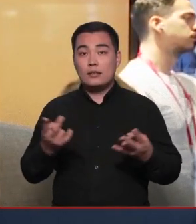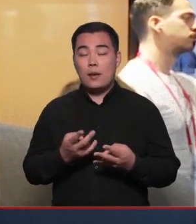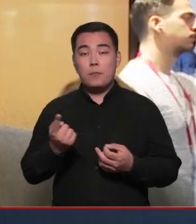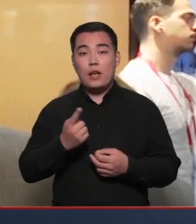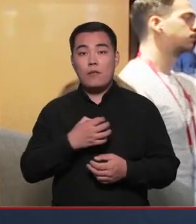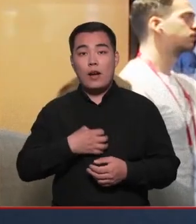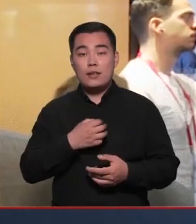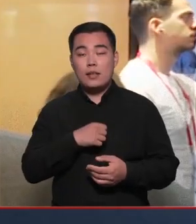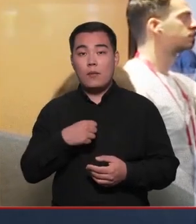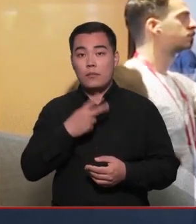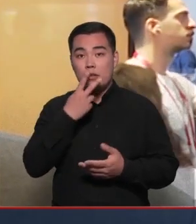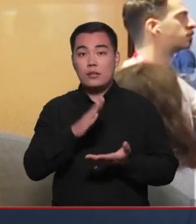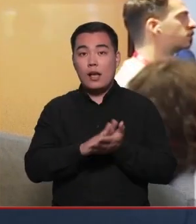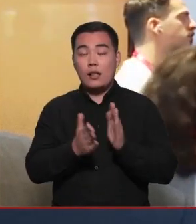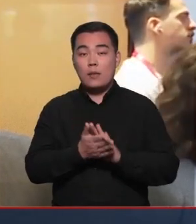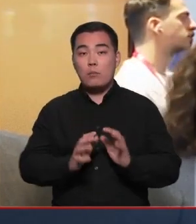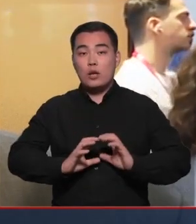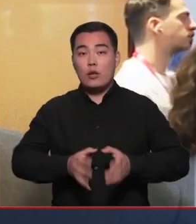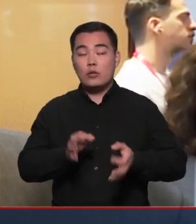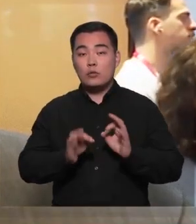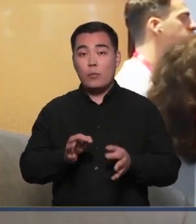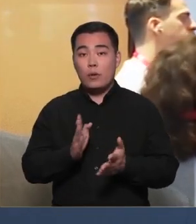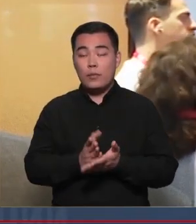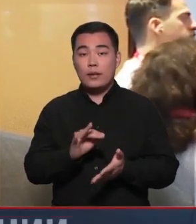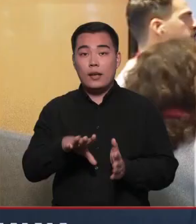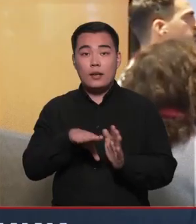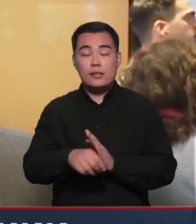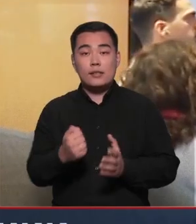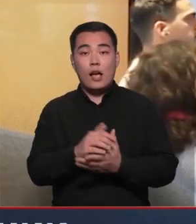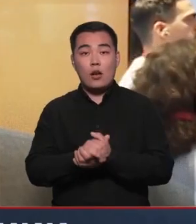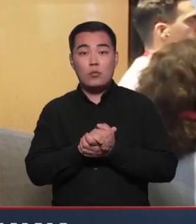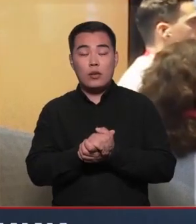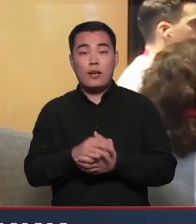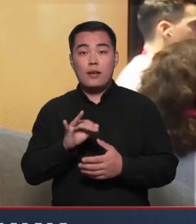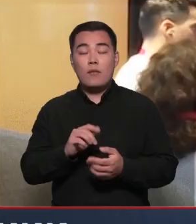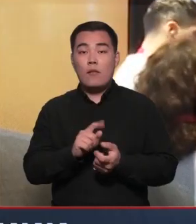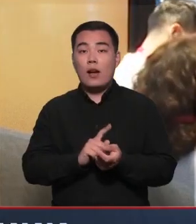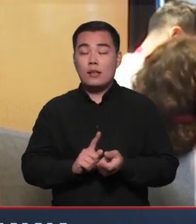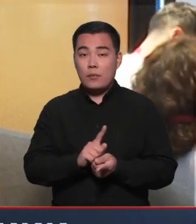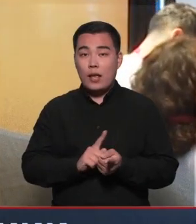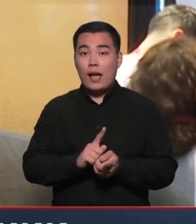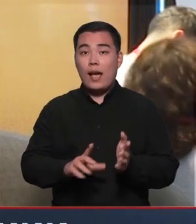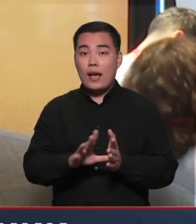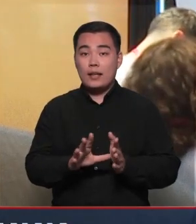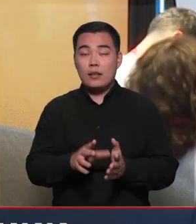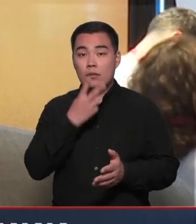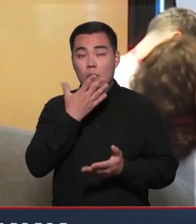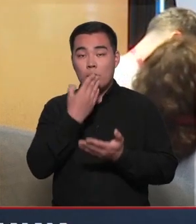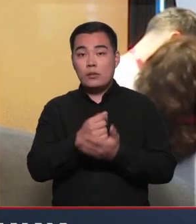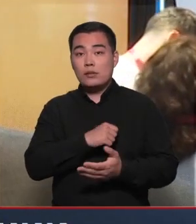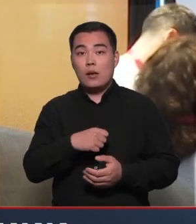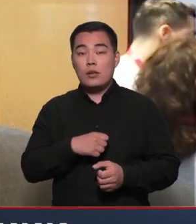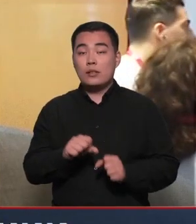первую очередь мы должны согласовать международные стандарты и конечно же сотрудничать Кроме того возобновляемые источники энергии из-за своей